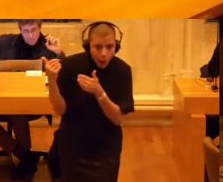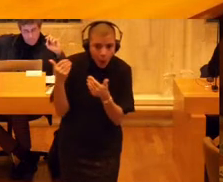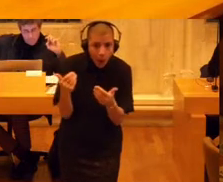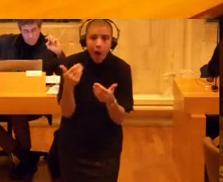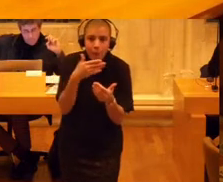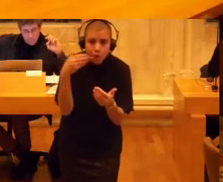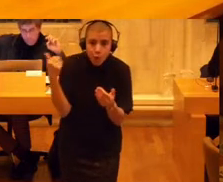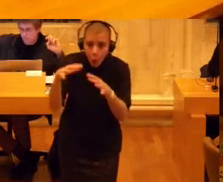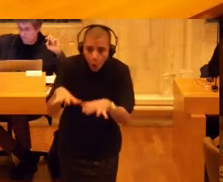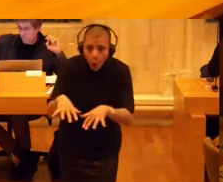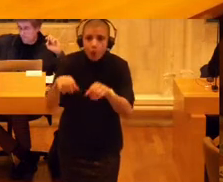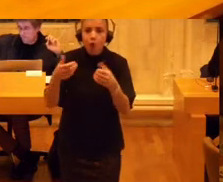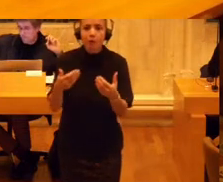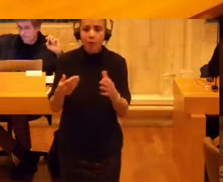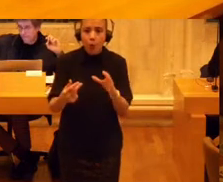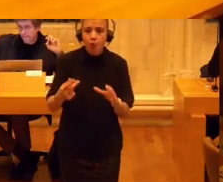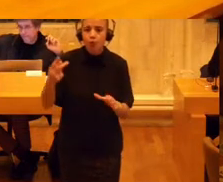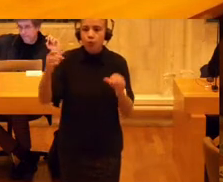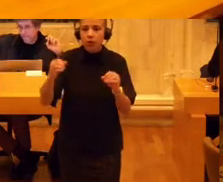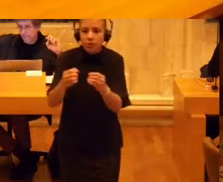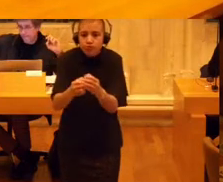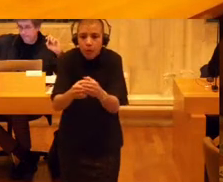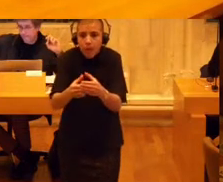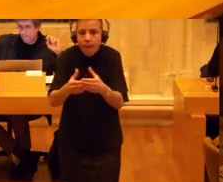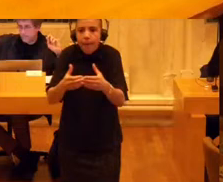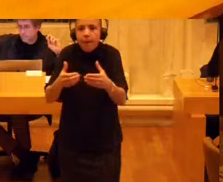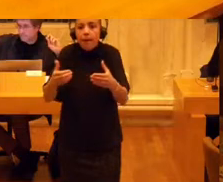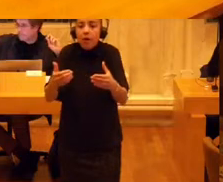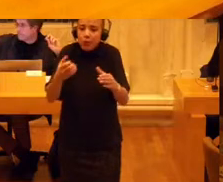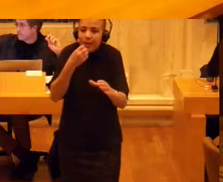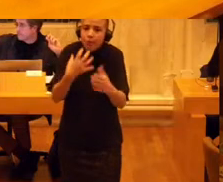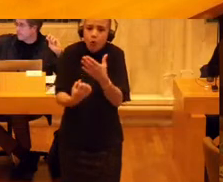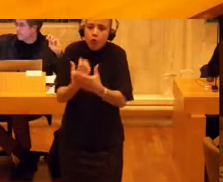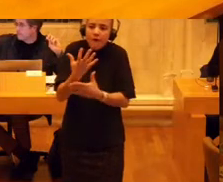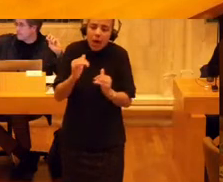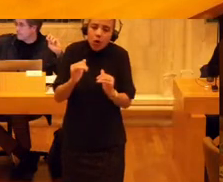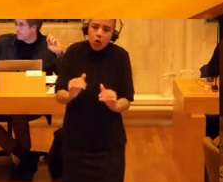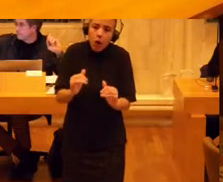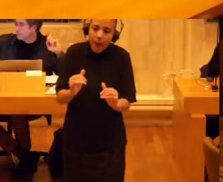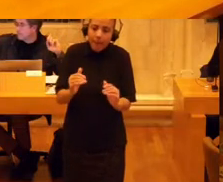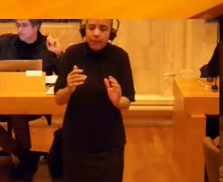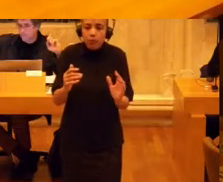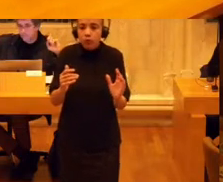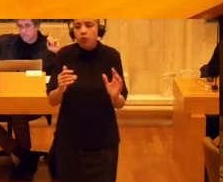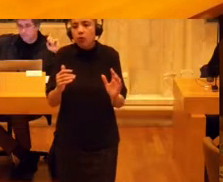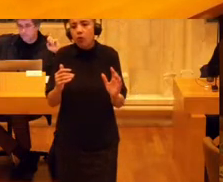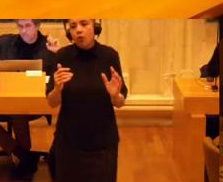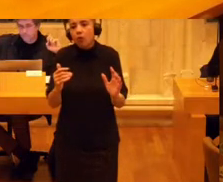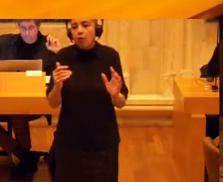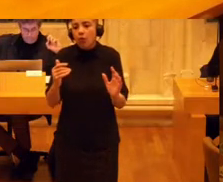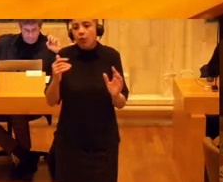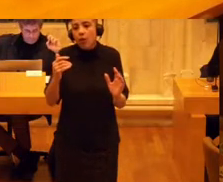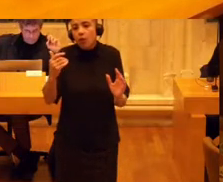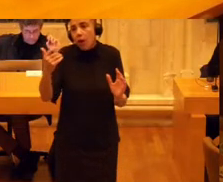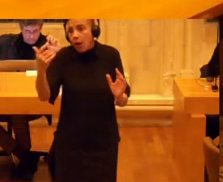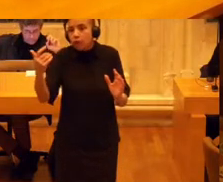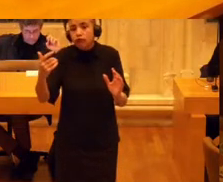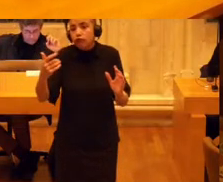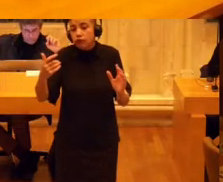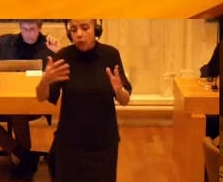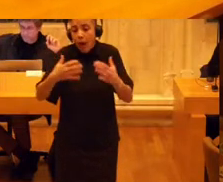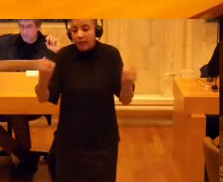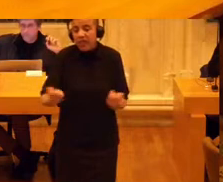recruter. Et donc ça, c'est plutôt une bonne nouvelle si on se met dans un temps un peu plus long pour l'encadrement des